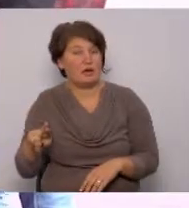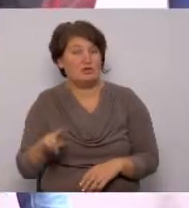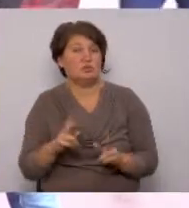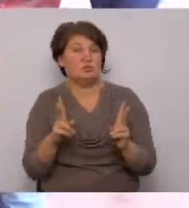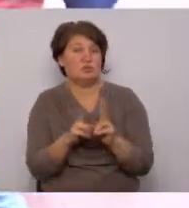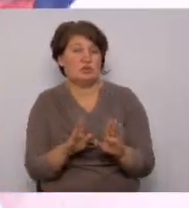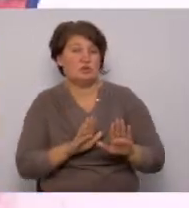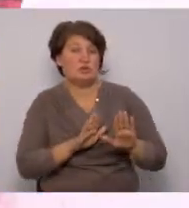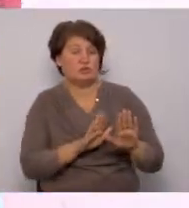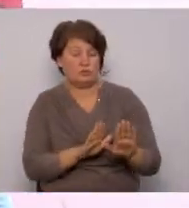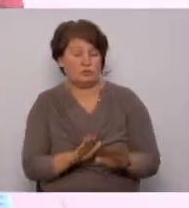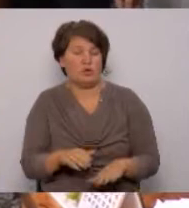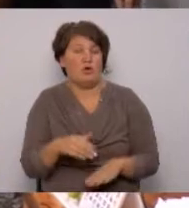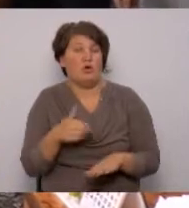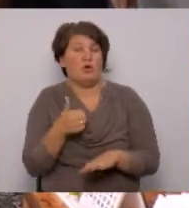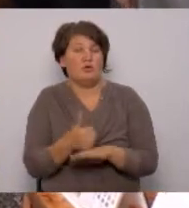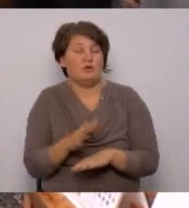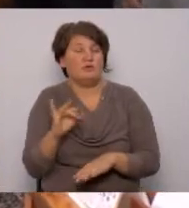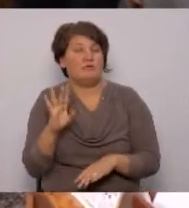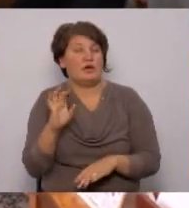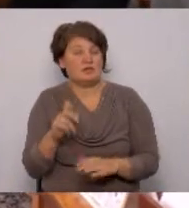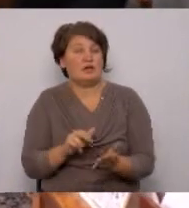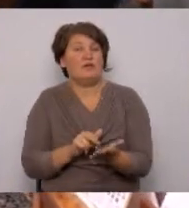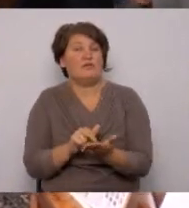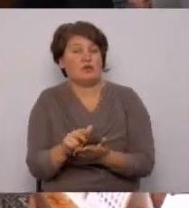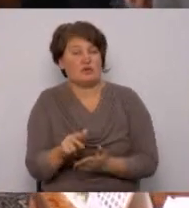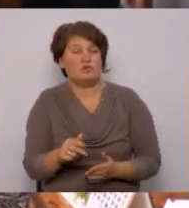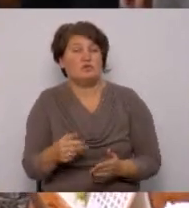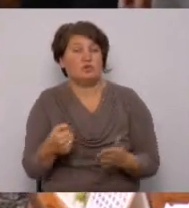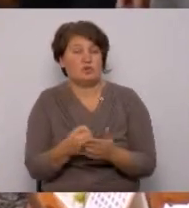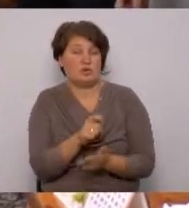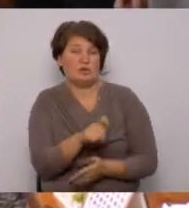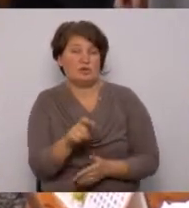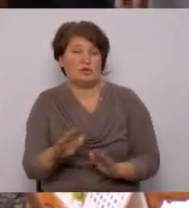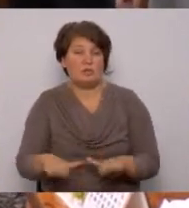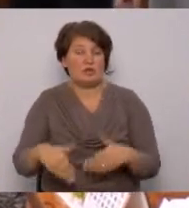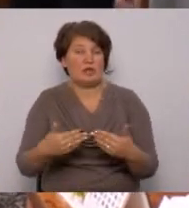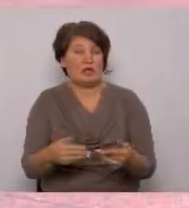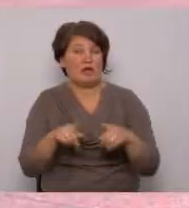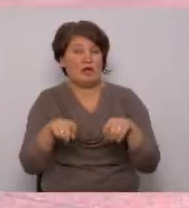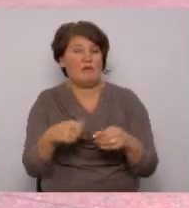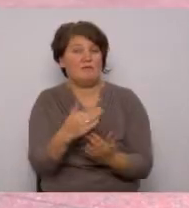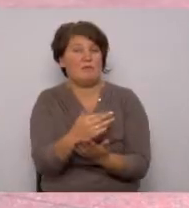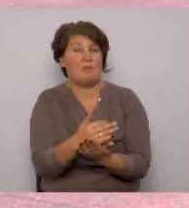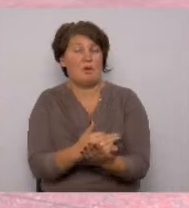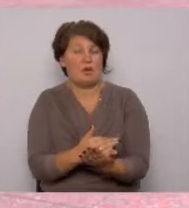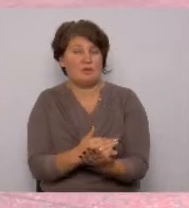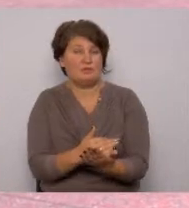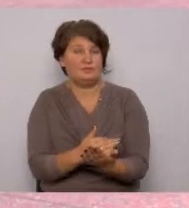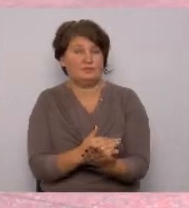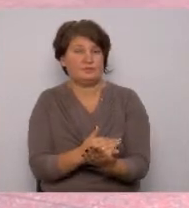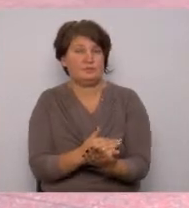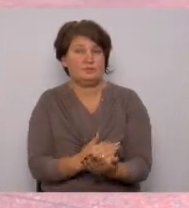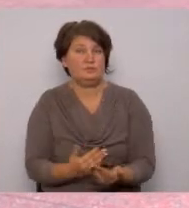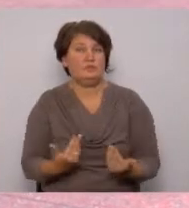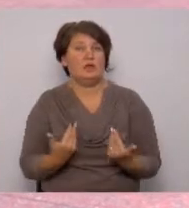заступник голови Василь Івасик. Він вийшов до протестувальників, які передали йому вимоги. Я